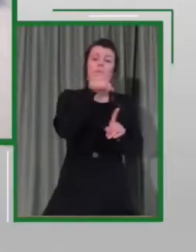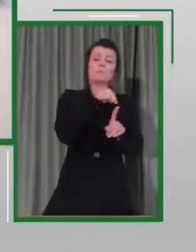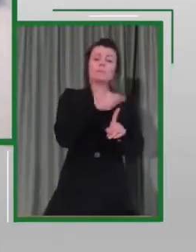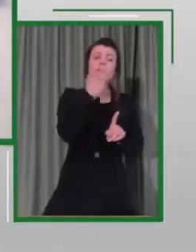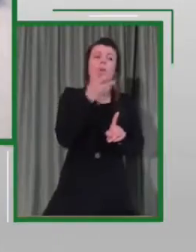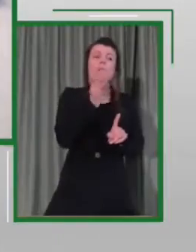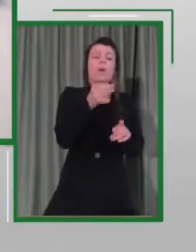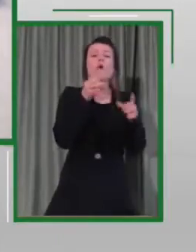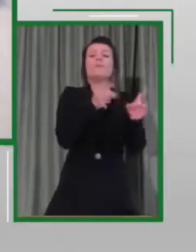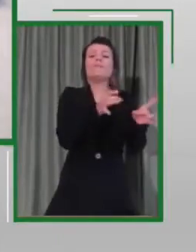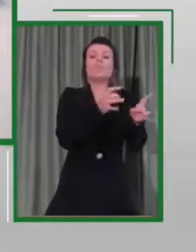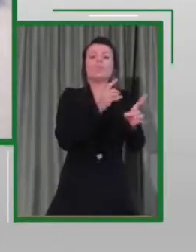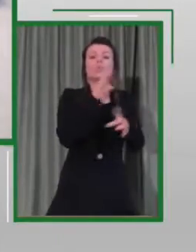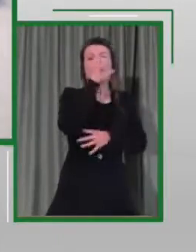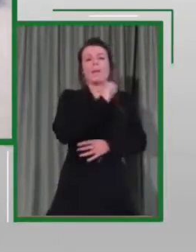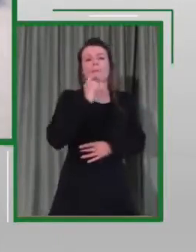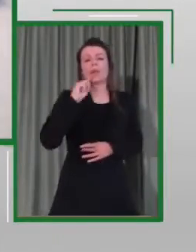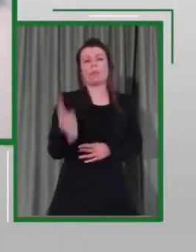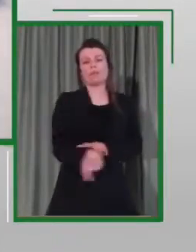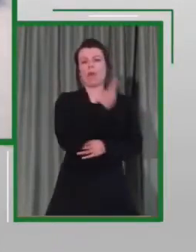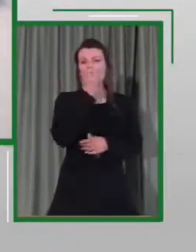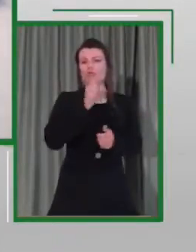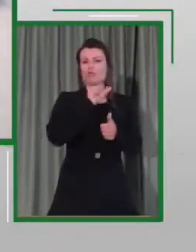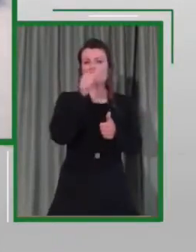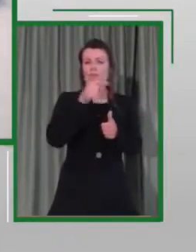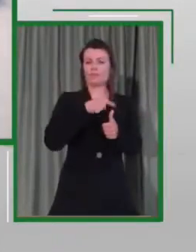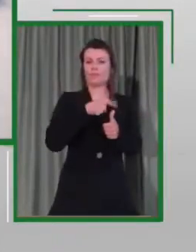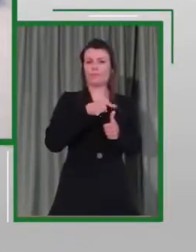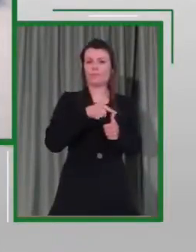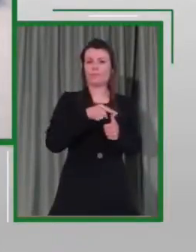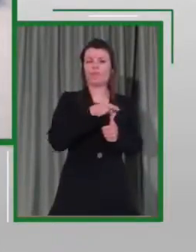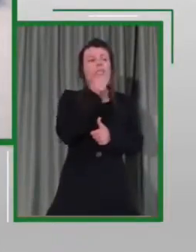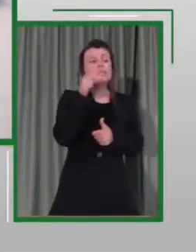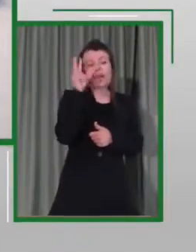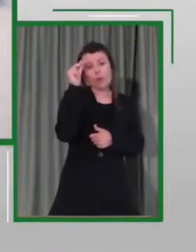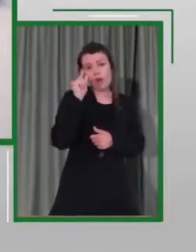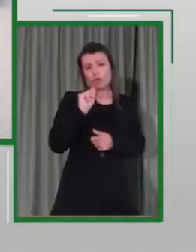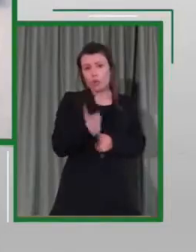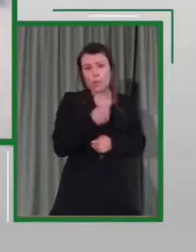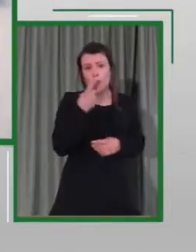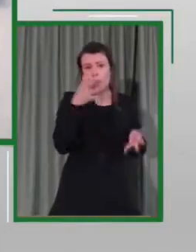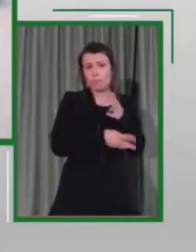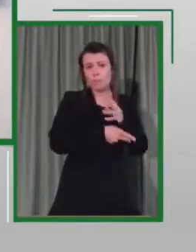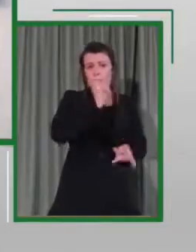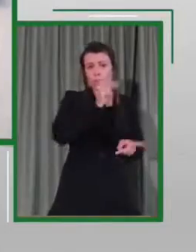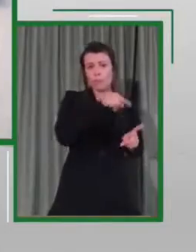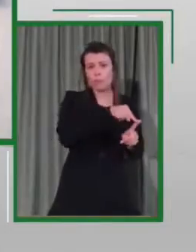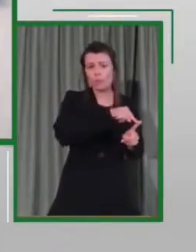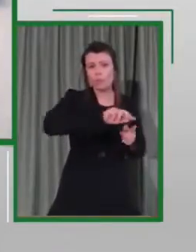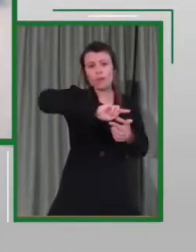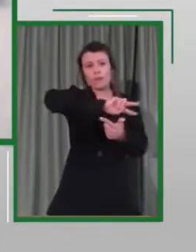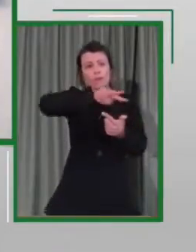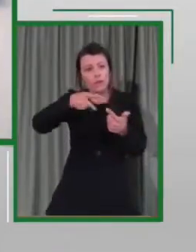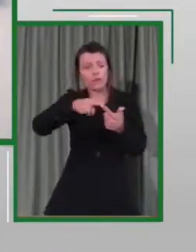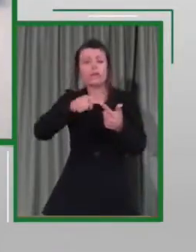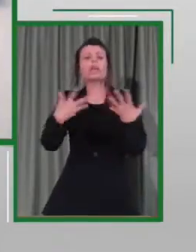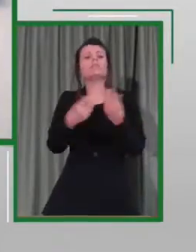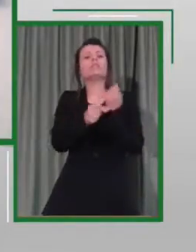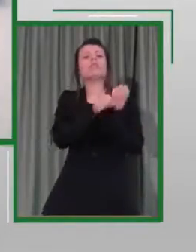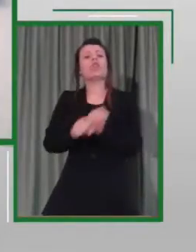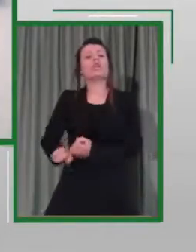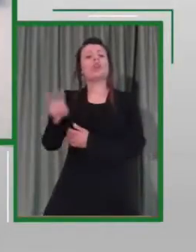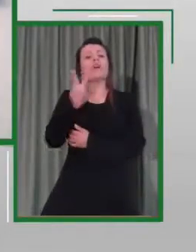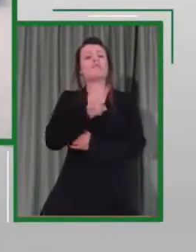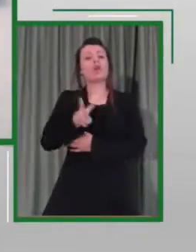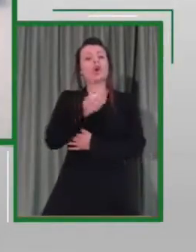perché era fondamentale avere una migliore conoscenza; dall'altro lato, insieme alla Fondazione Veronesi, ci siamo innestati sulla